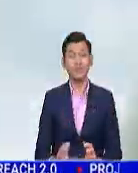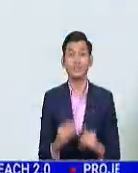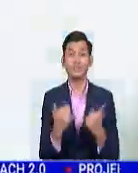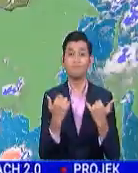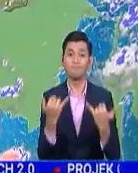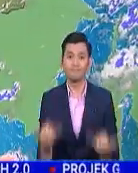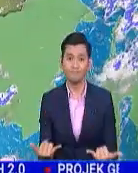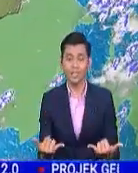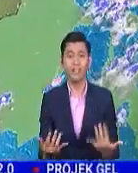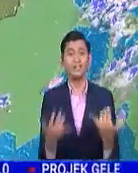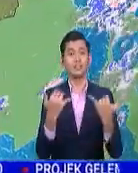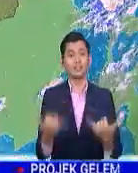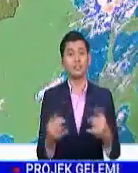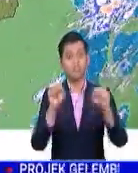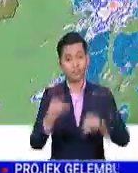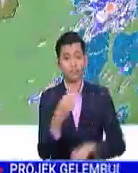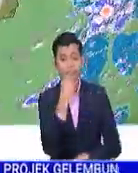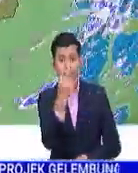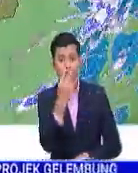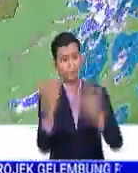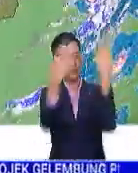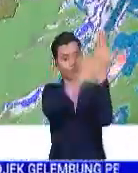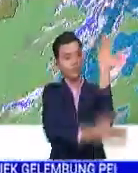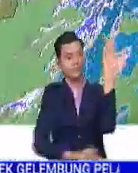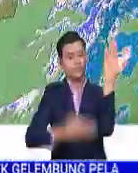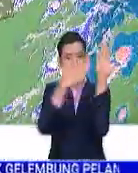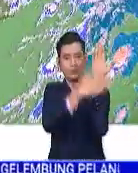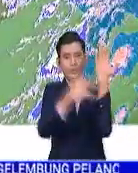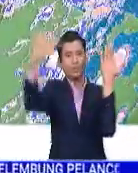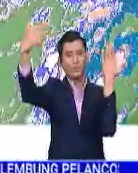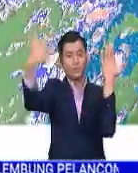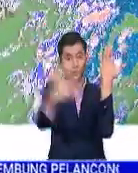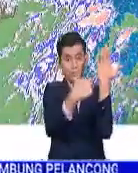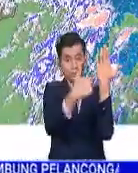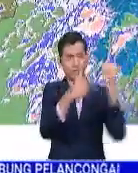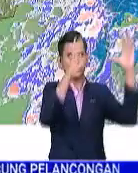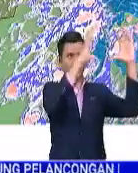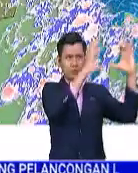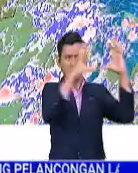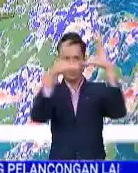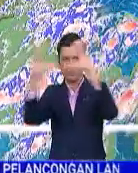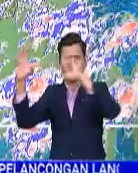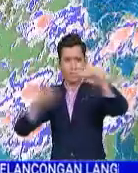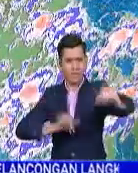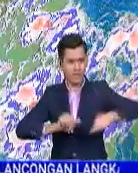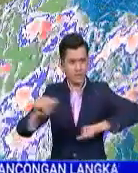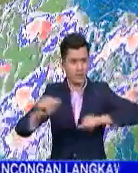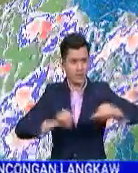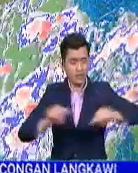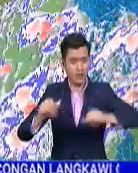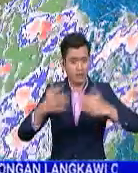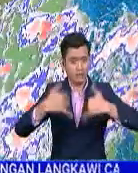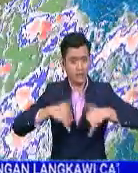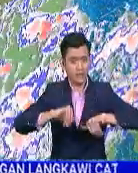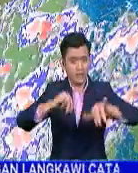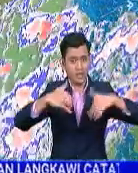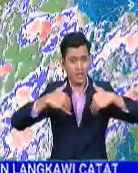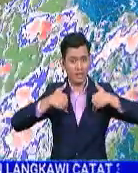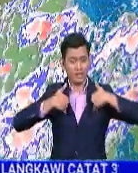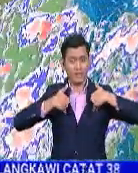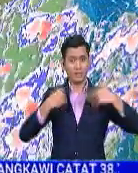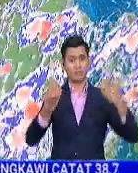Terkini. Paparan imej satelit semasa menunjukkan kelompok awan aktif masih lagi dicerap melibatkan